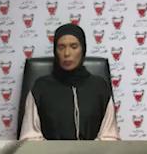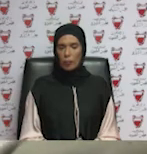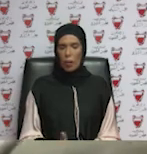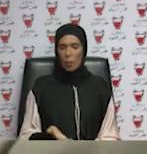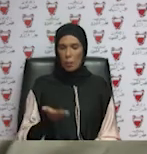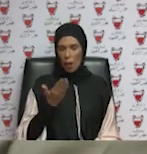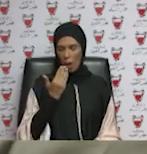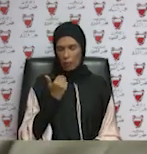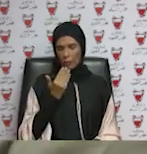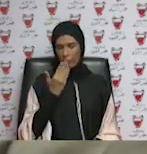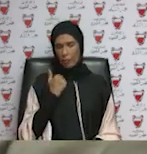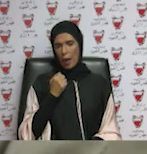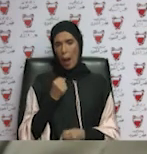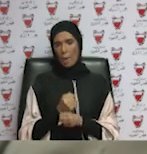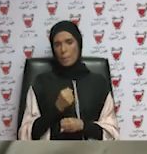وجود